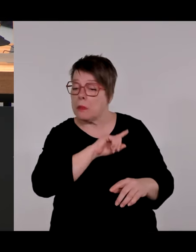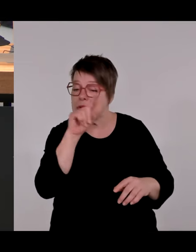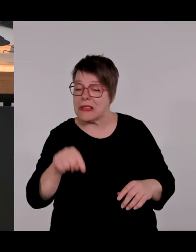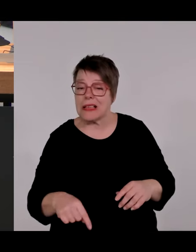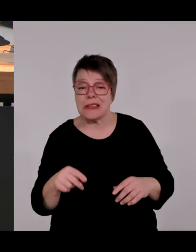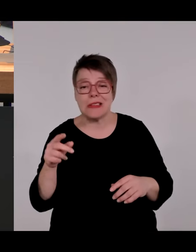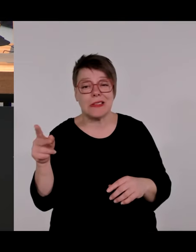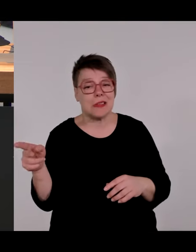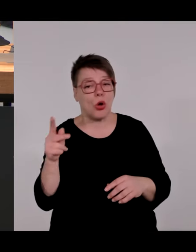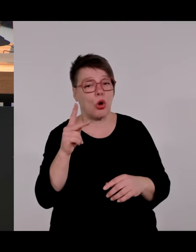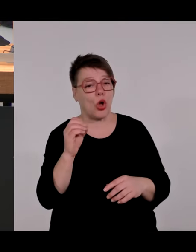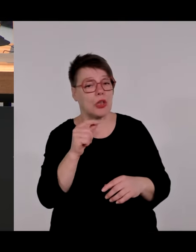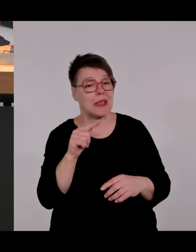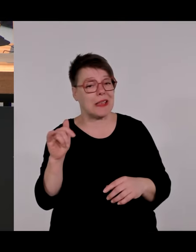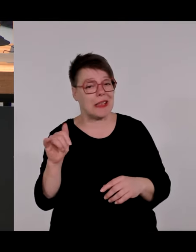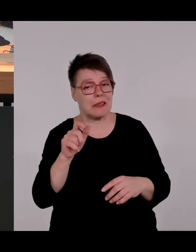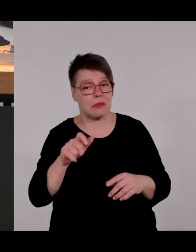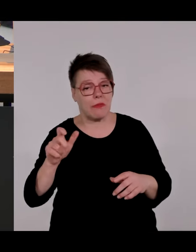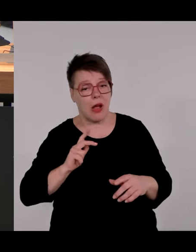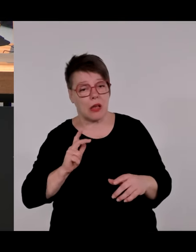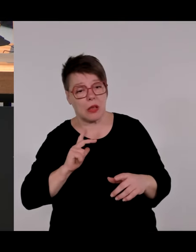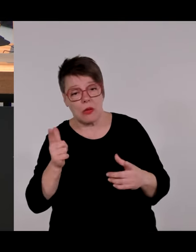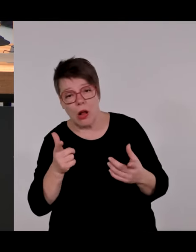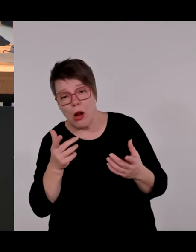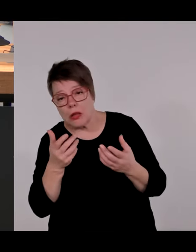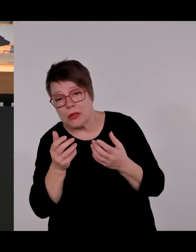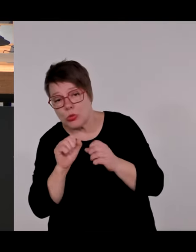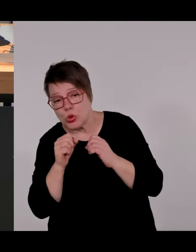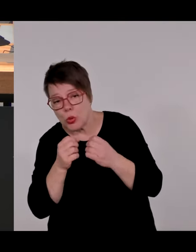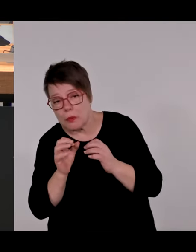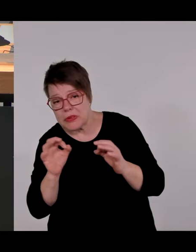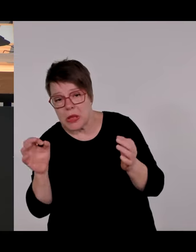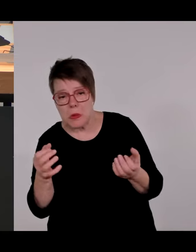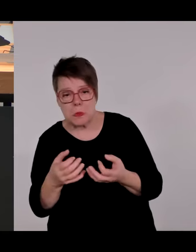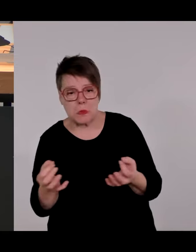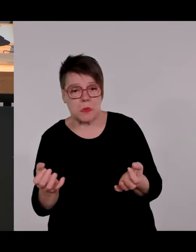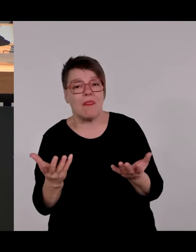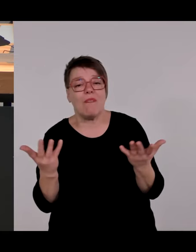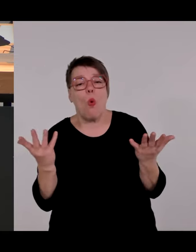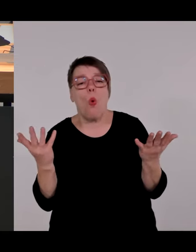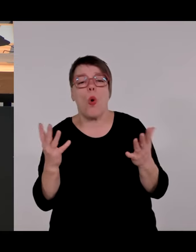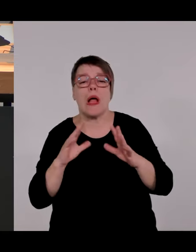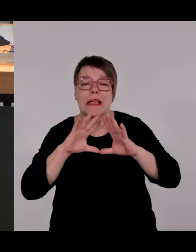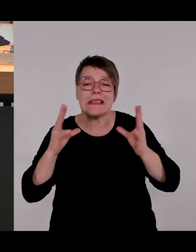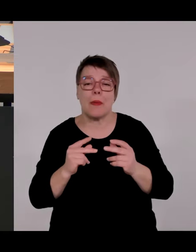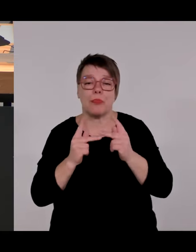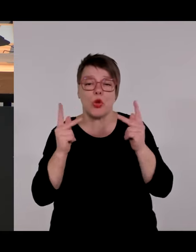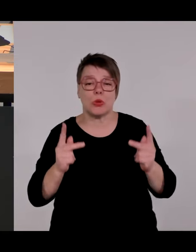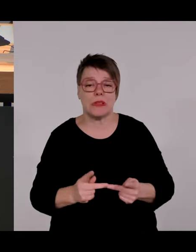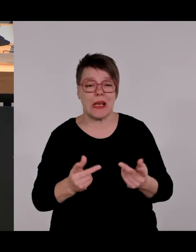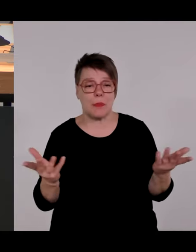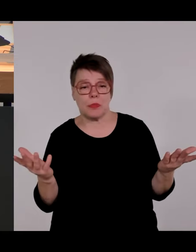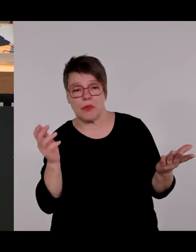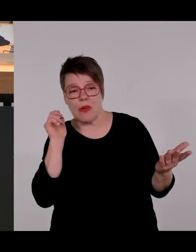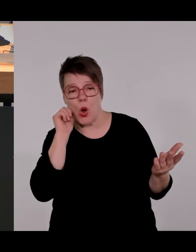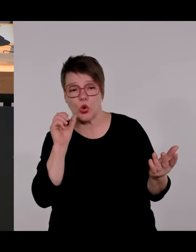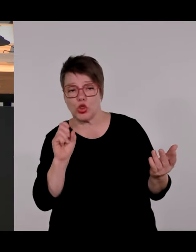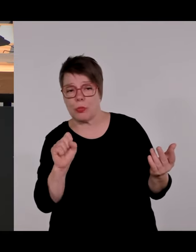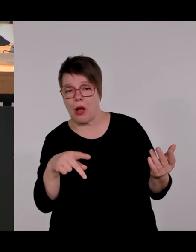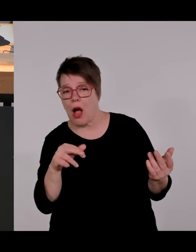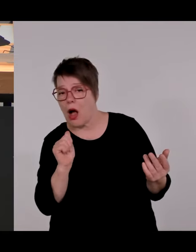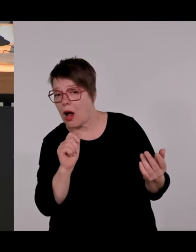lösen, dann können Sie diese Position ja vertreten. Aber dann müssen Sie die doch auch vernünftig begründen. Und nicht mal das können Sie, Herr Wegen.